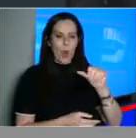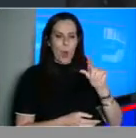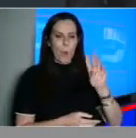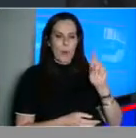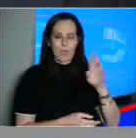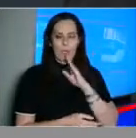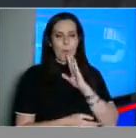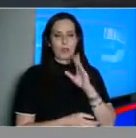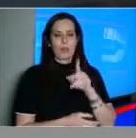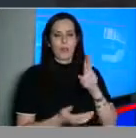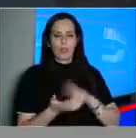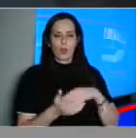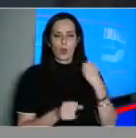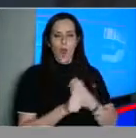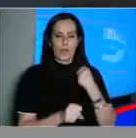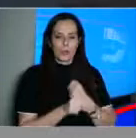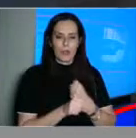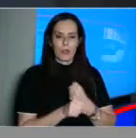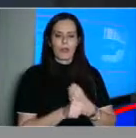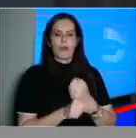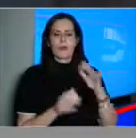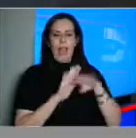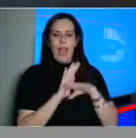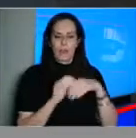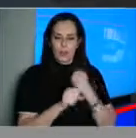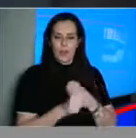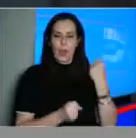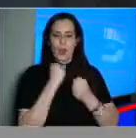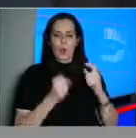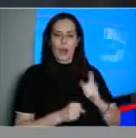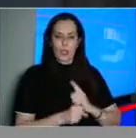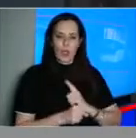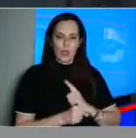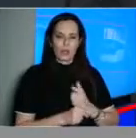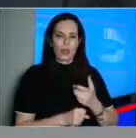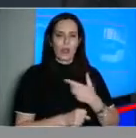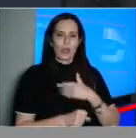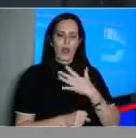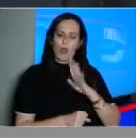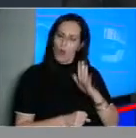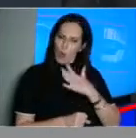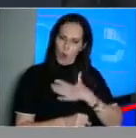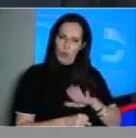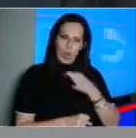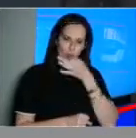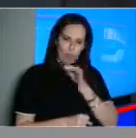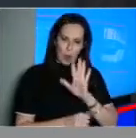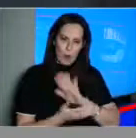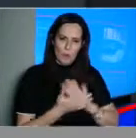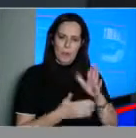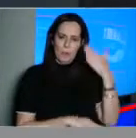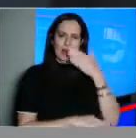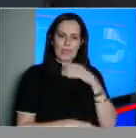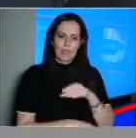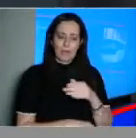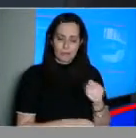זה בעייתי. זכויות עובדים, העסקה, מכוניות פרטיות שורדות על הכביש. אני רוצה ברשותך לשאול שאלה מאוד פשוטה. מדינת